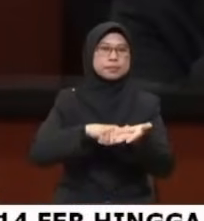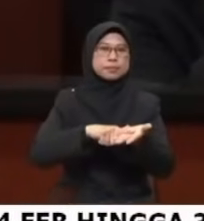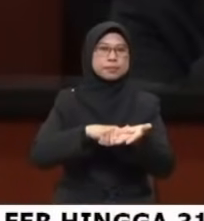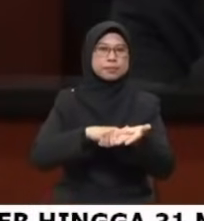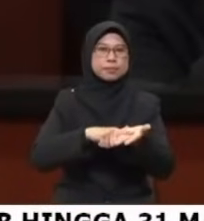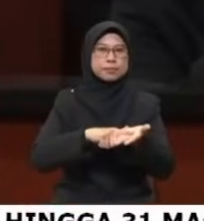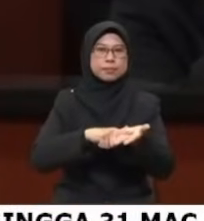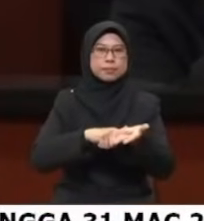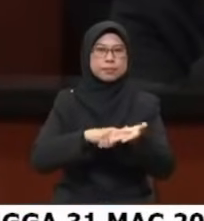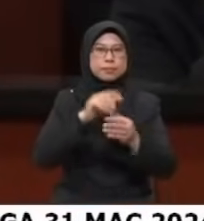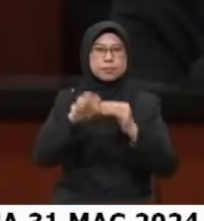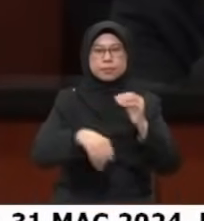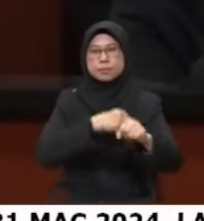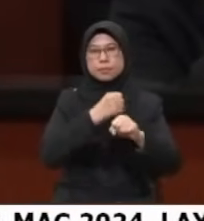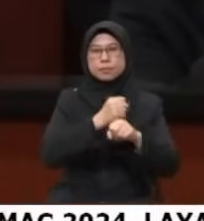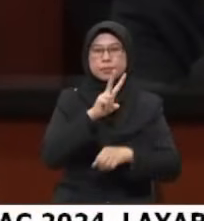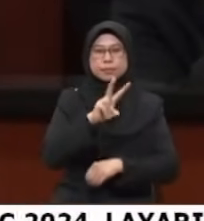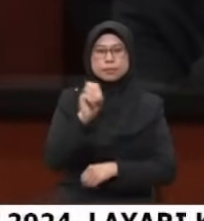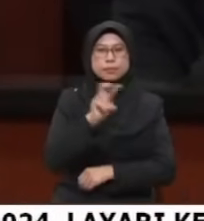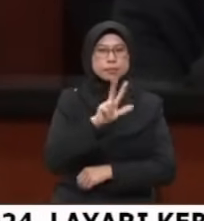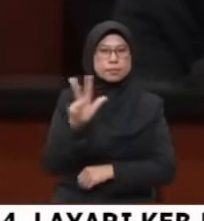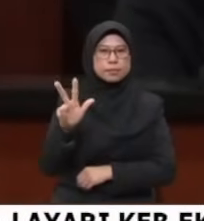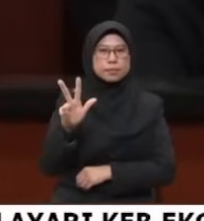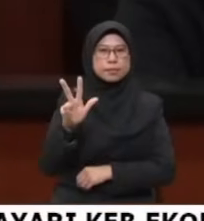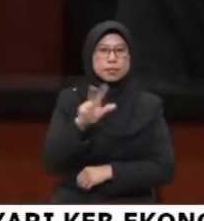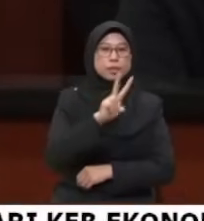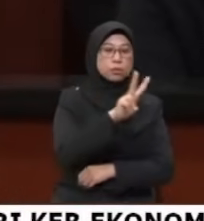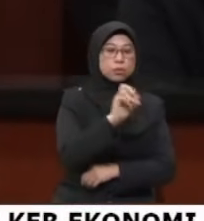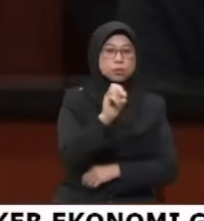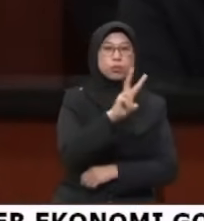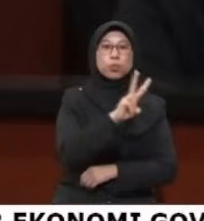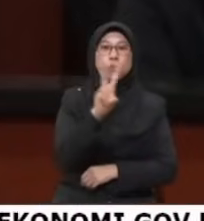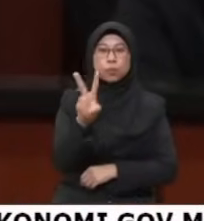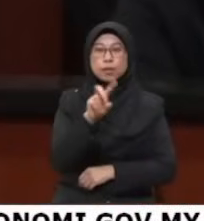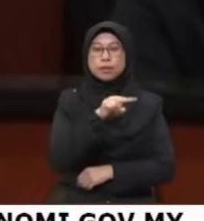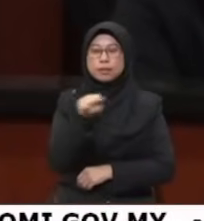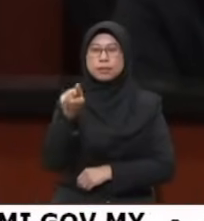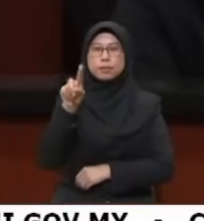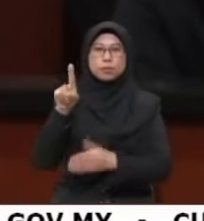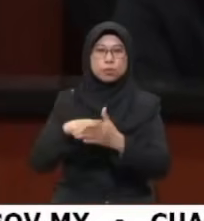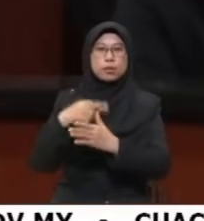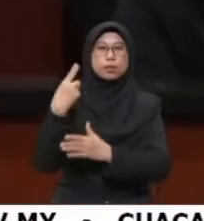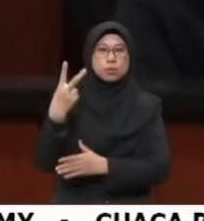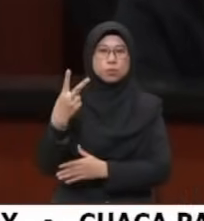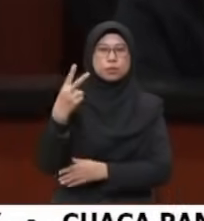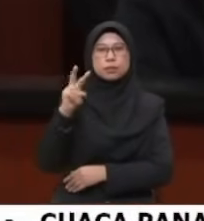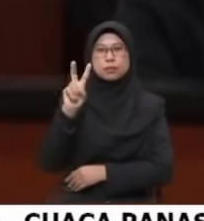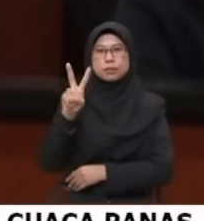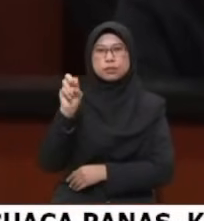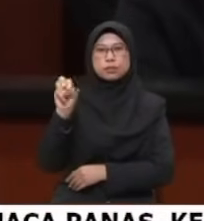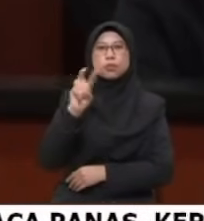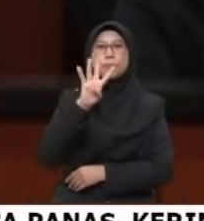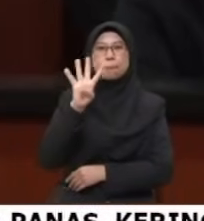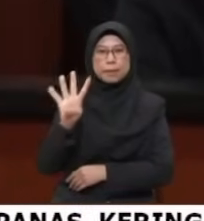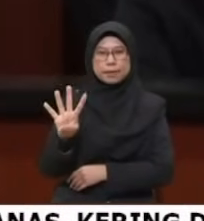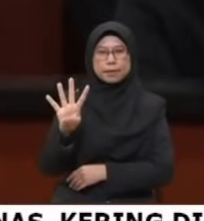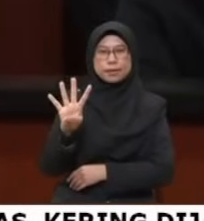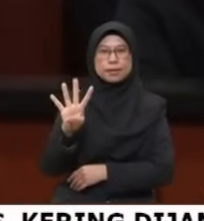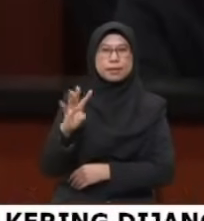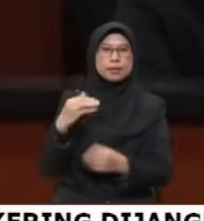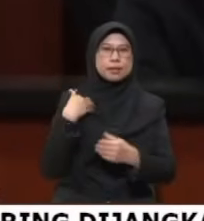berhormat Tahun 2022 sehingga Februari 2024 seramai